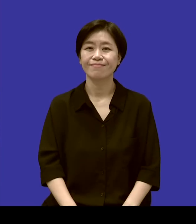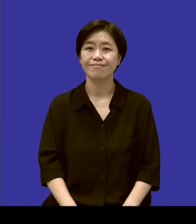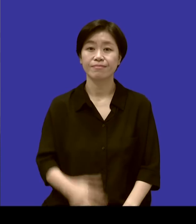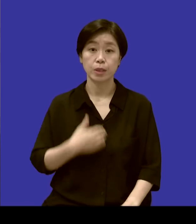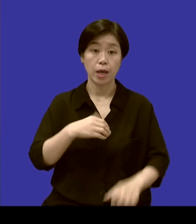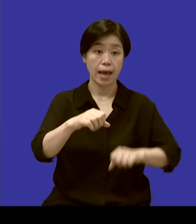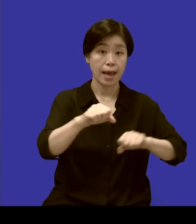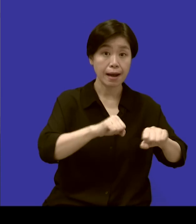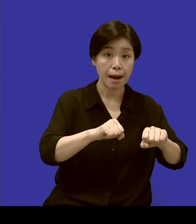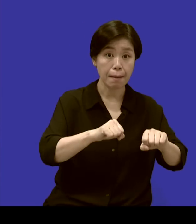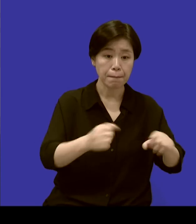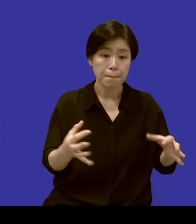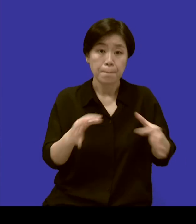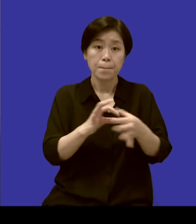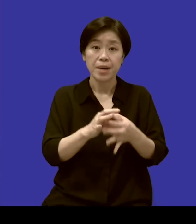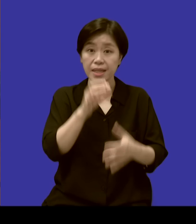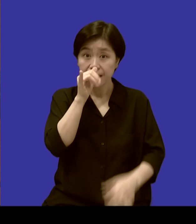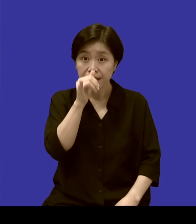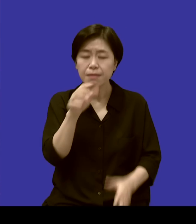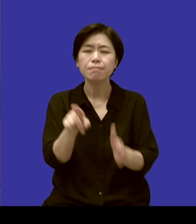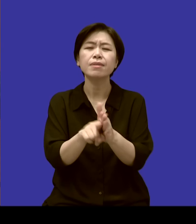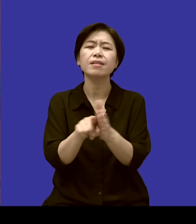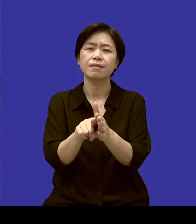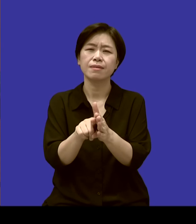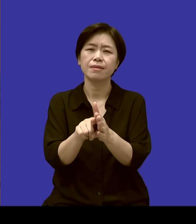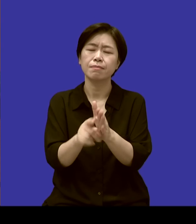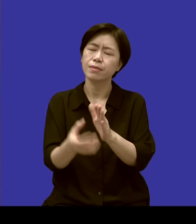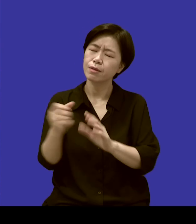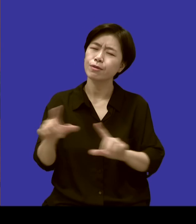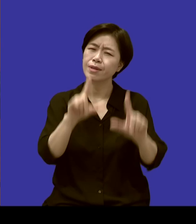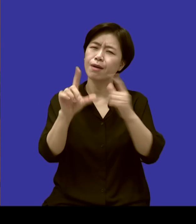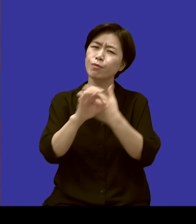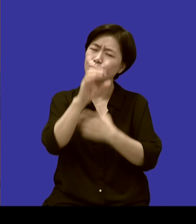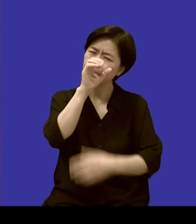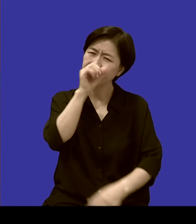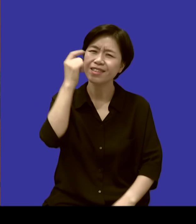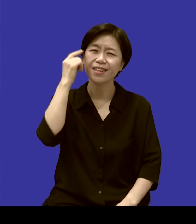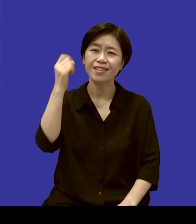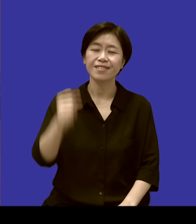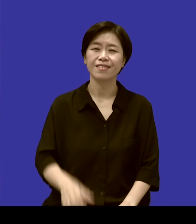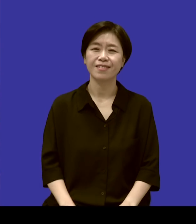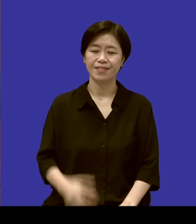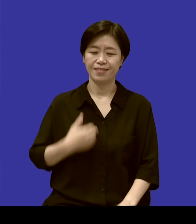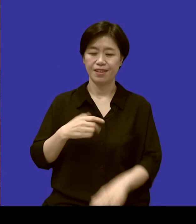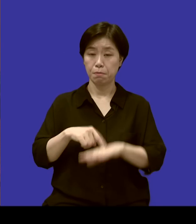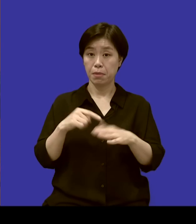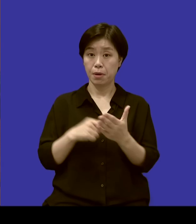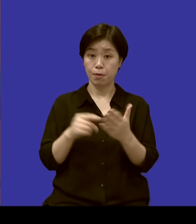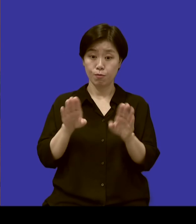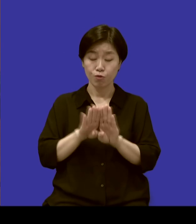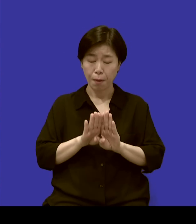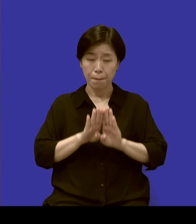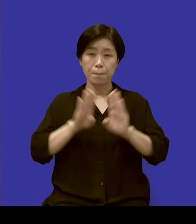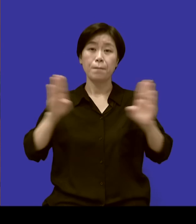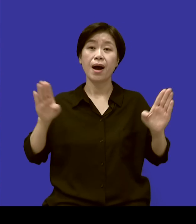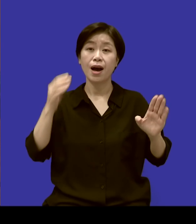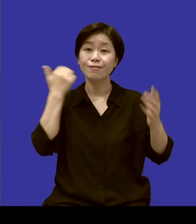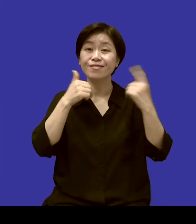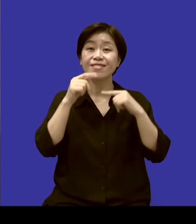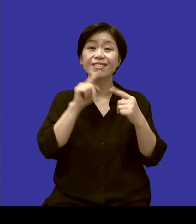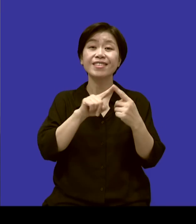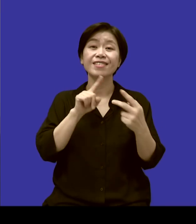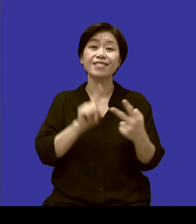있는 믿음으로 살아야겠다는 생각이 감사해요. 들면서 오늘부터 좀 저도 내 마음의 문을 개방을 하고 네. 누구든지 찾아올 수